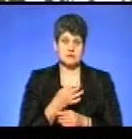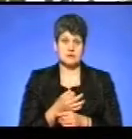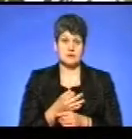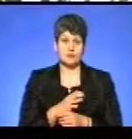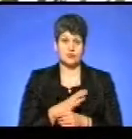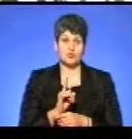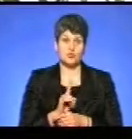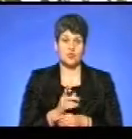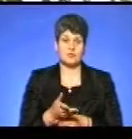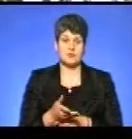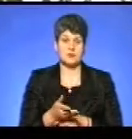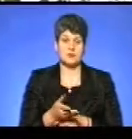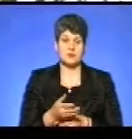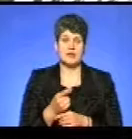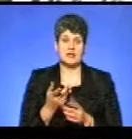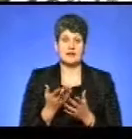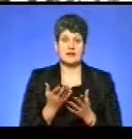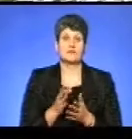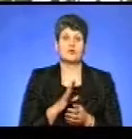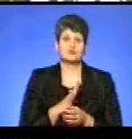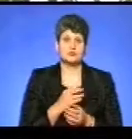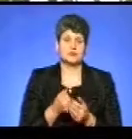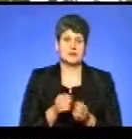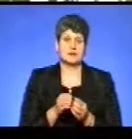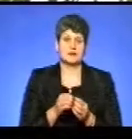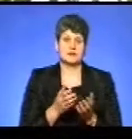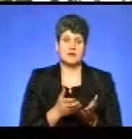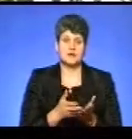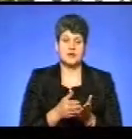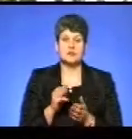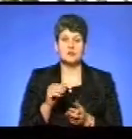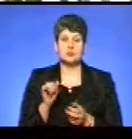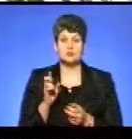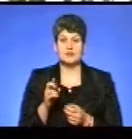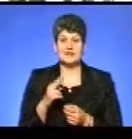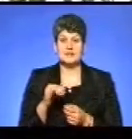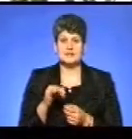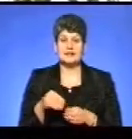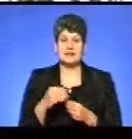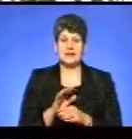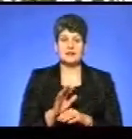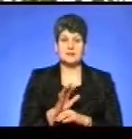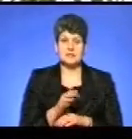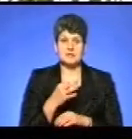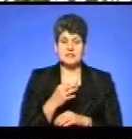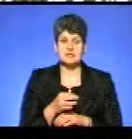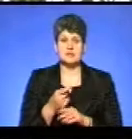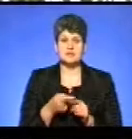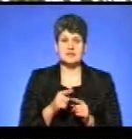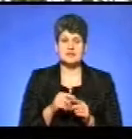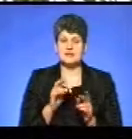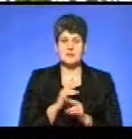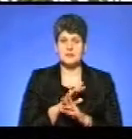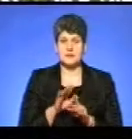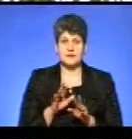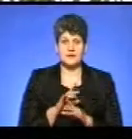була норма. Але воно було, яке було таке, і лишилося. Тобто диспансер нам дали направлення, бо сказали, що це не таке, як